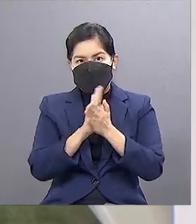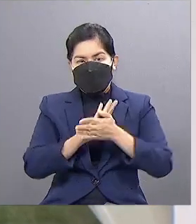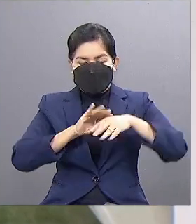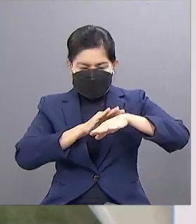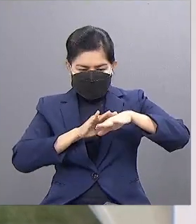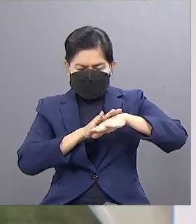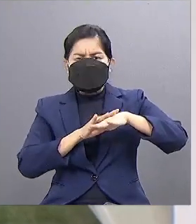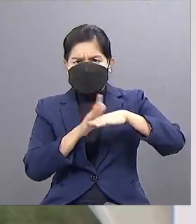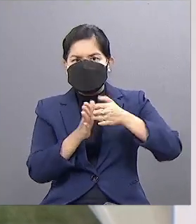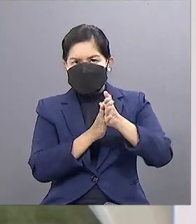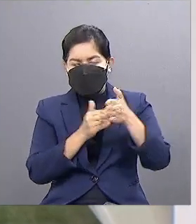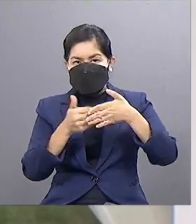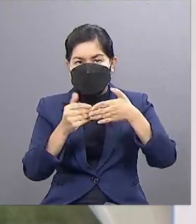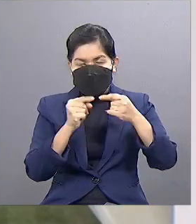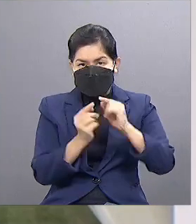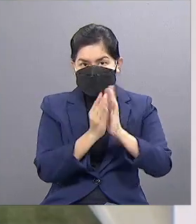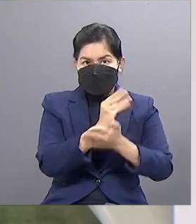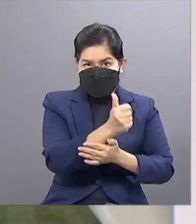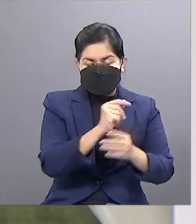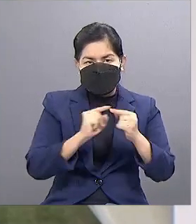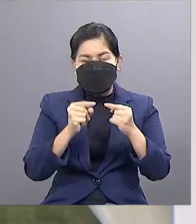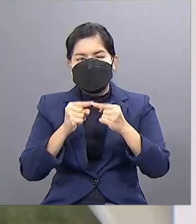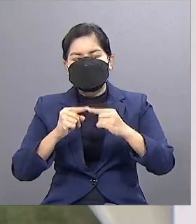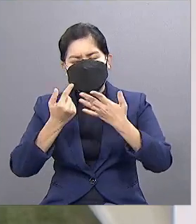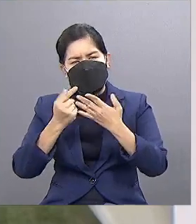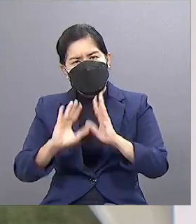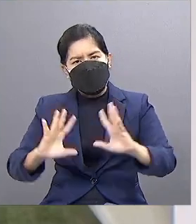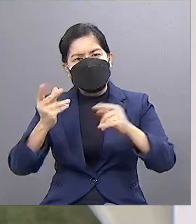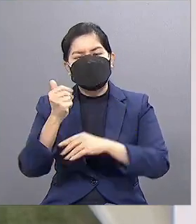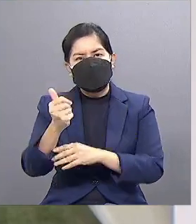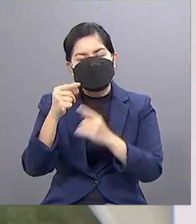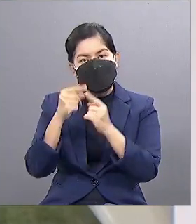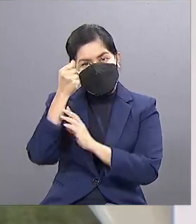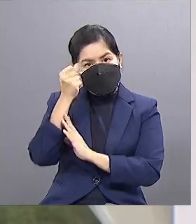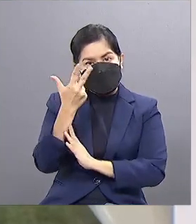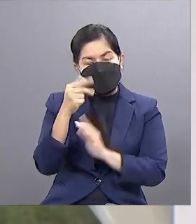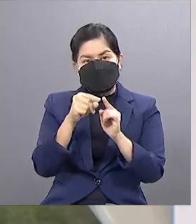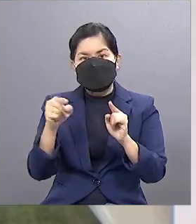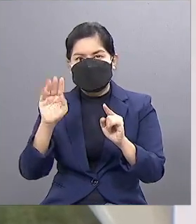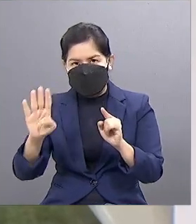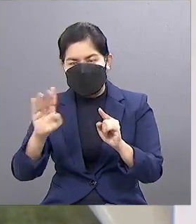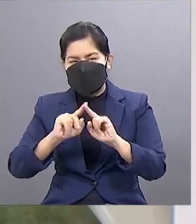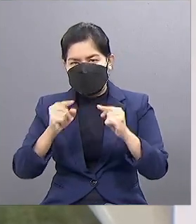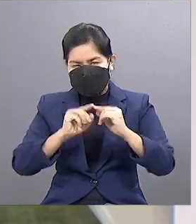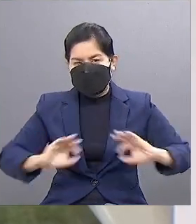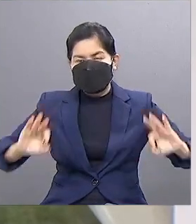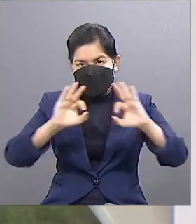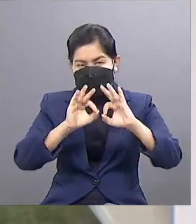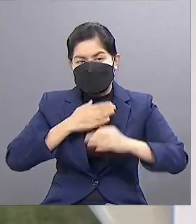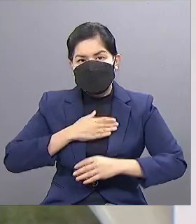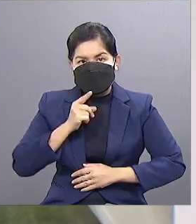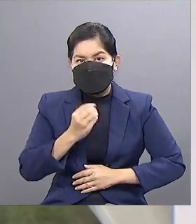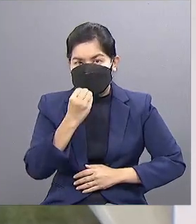อาการนี้จะหายไปได้ภายใน 3-4 วันแล้วก็แนะนำด้วยนะครับว่าจริงๆก็ควรบริโภคผักผลไม้ที่แตกต่างหลากหลาย